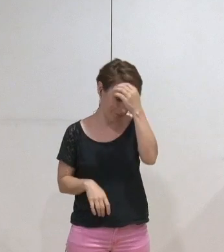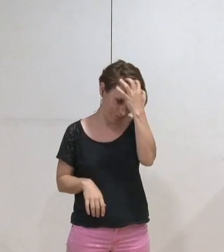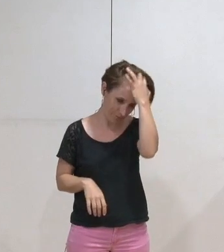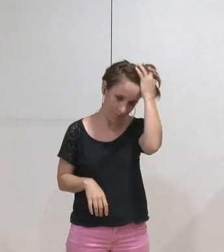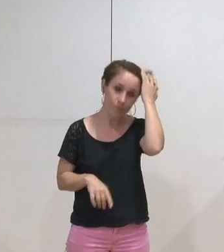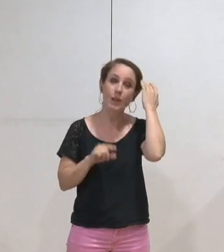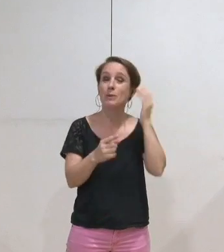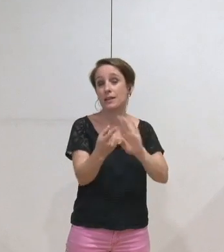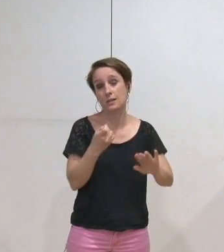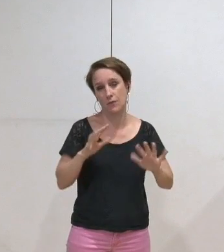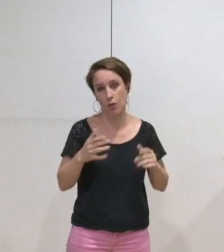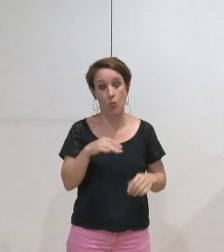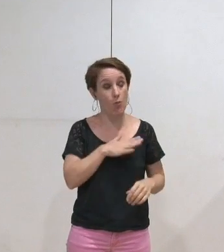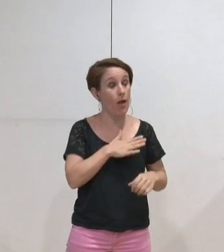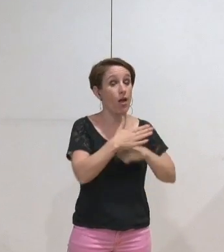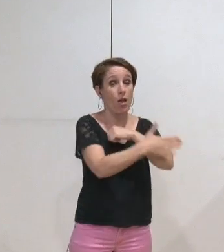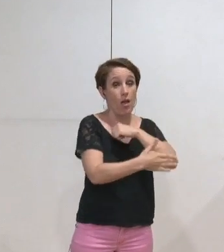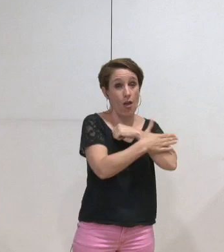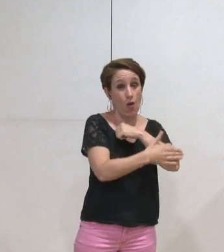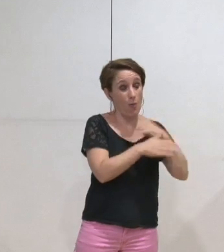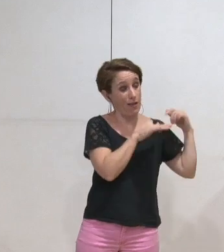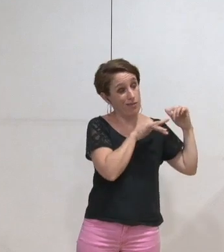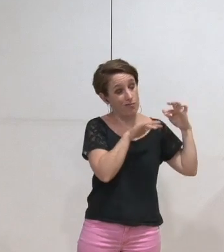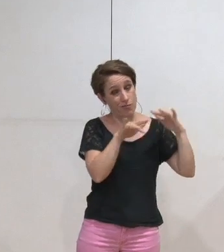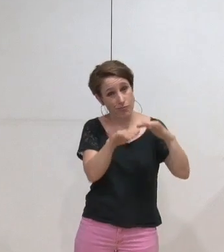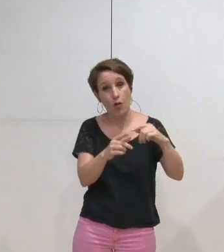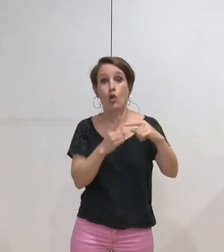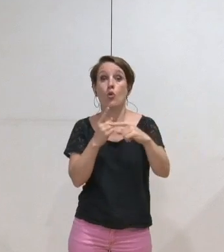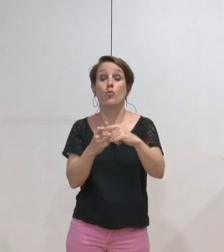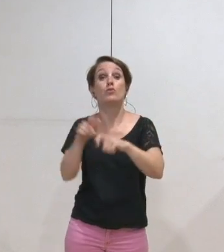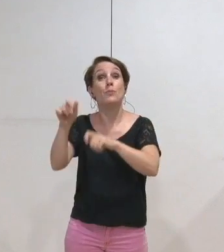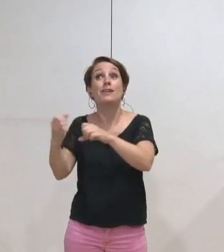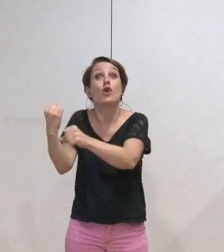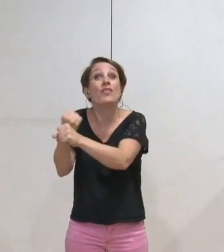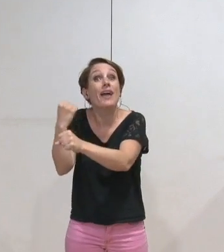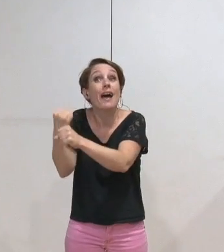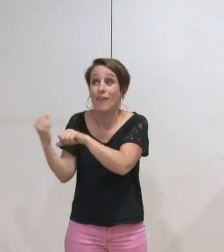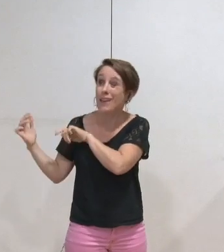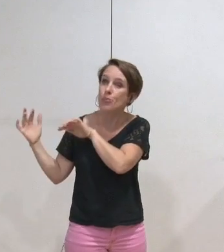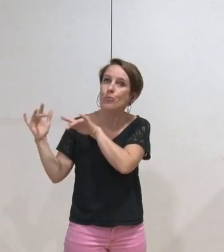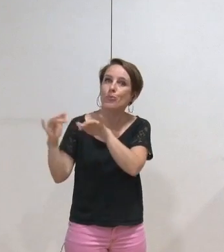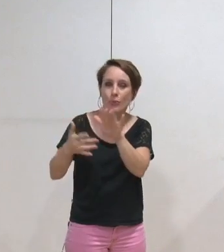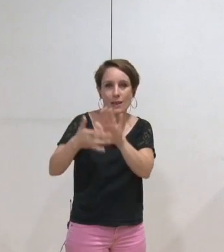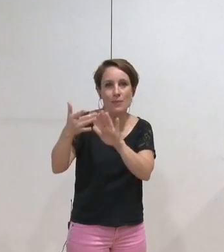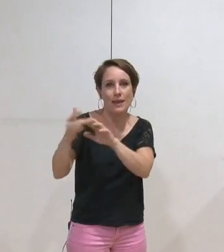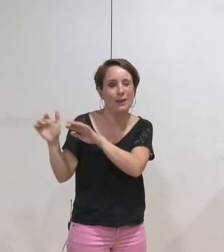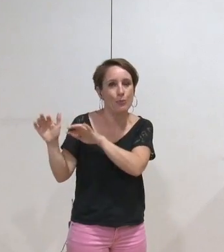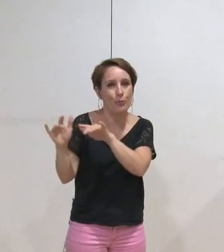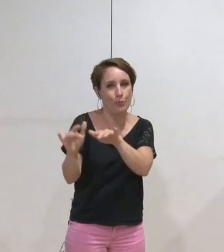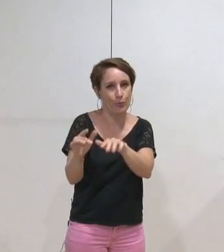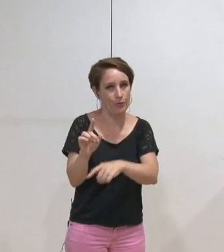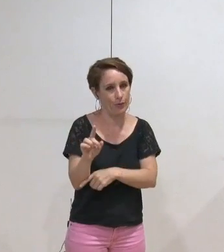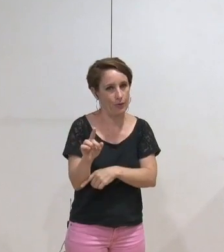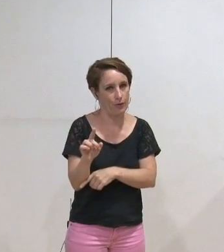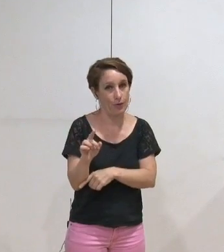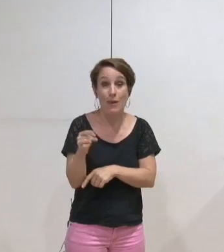rural de de l'affux de travailleurs de travailleurs qui nous avons fait venir pour nos besoins de main d'œuvre et qui était là dans un cadre non